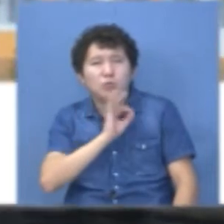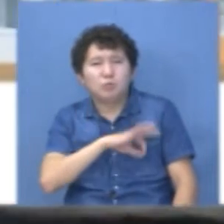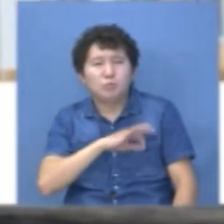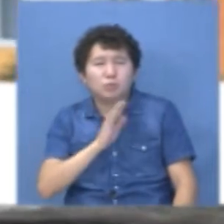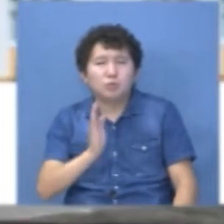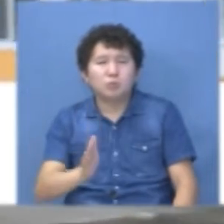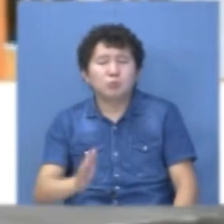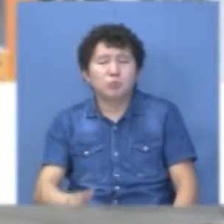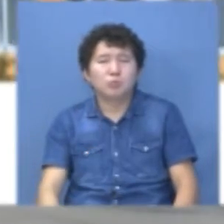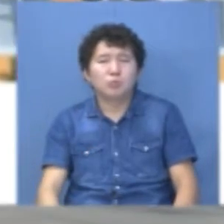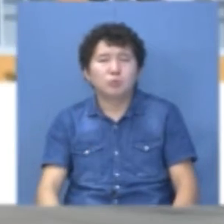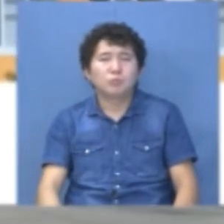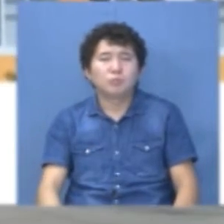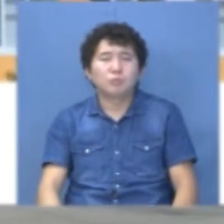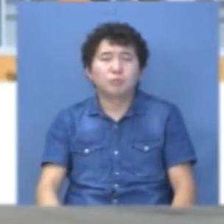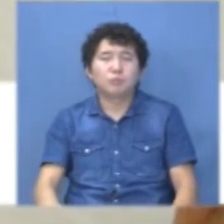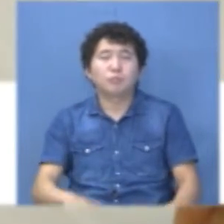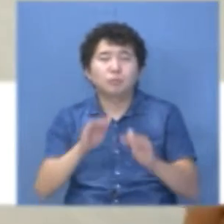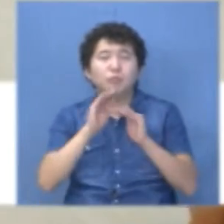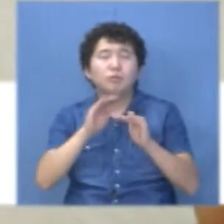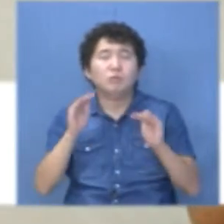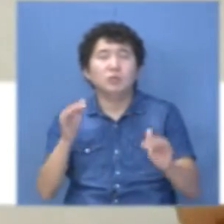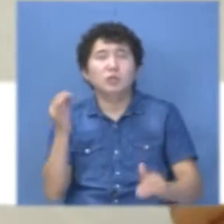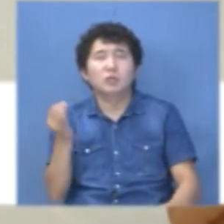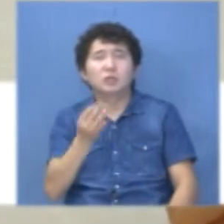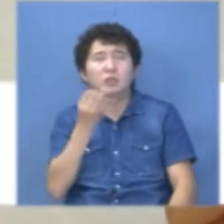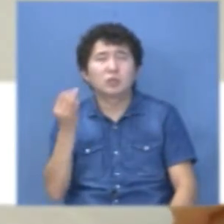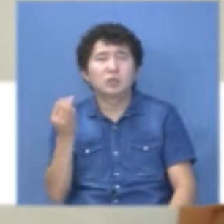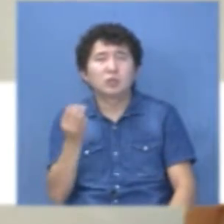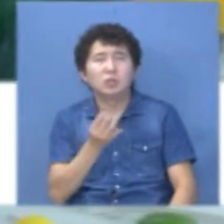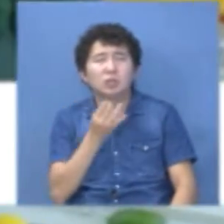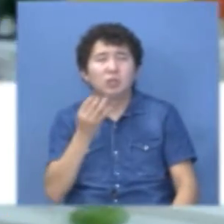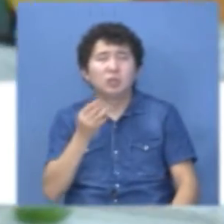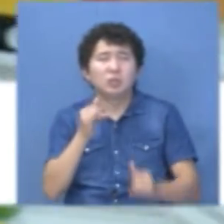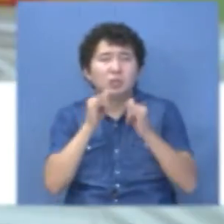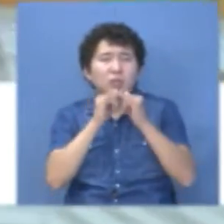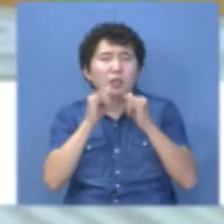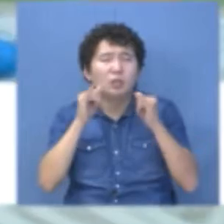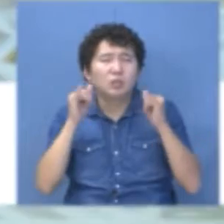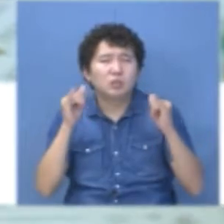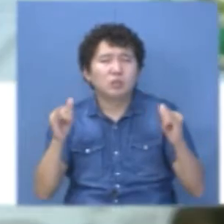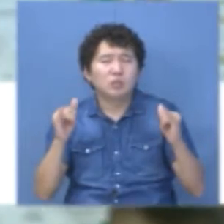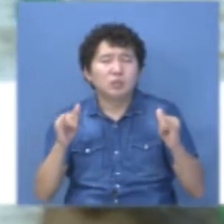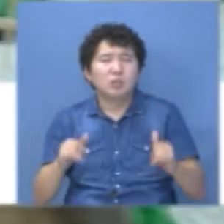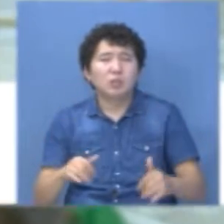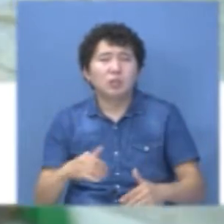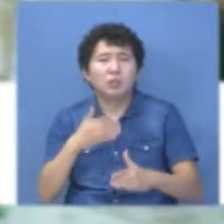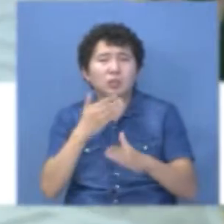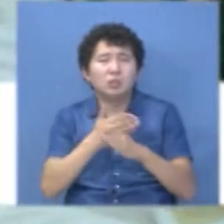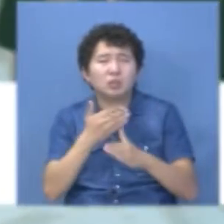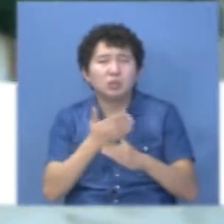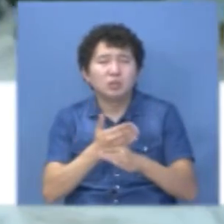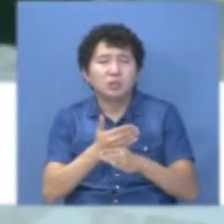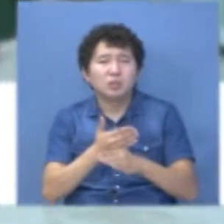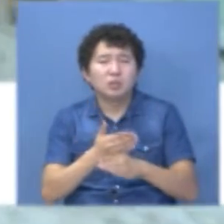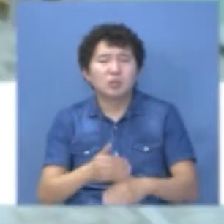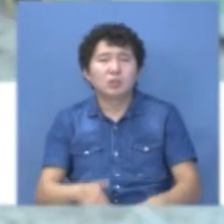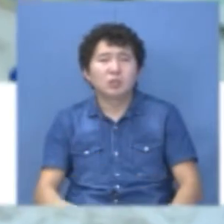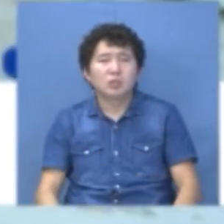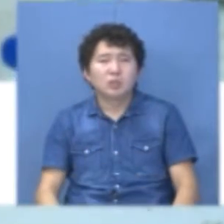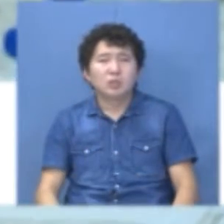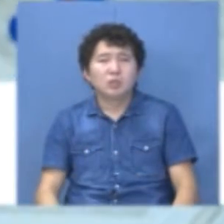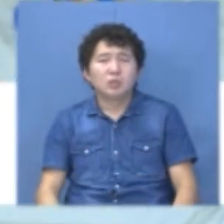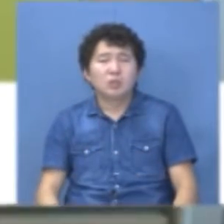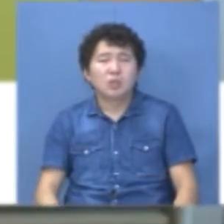кешен балалардың оқуға деген қызығушылығын арттырып, балабақшадан бастауыш мектепке дейін стрессіз өтуіне көмектеседі. Оған қоса, одан әрі